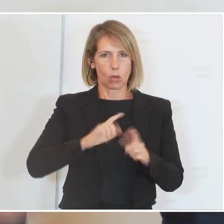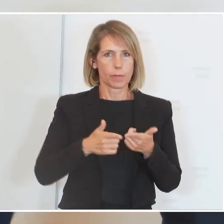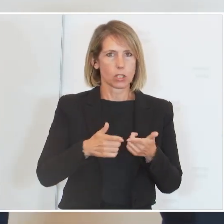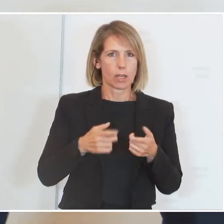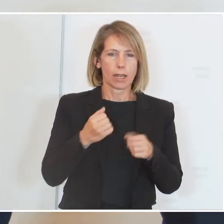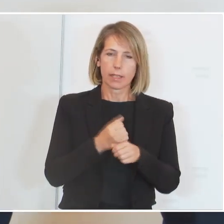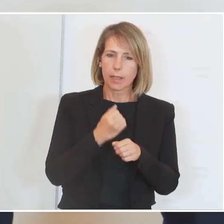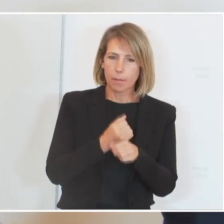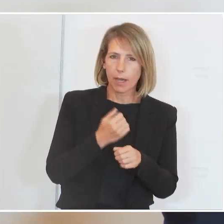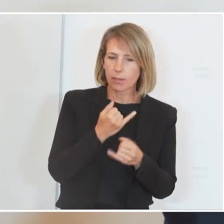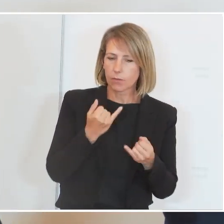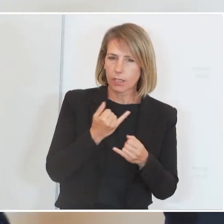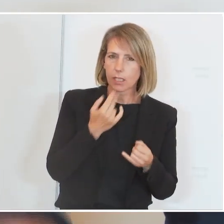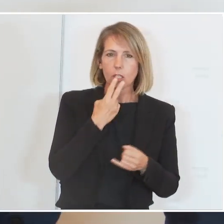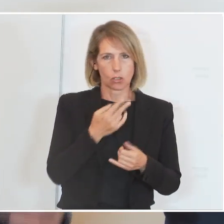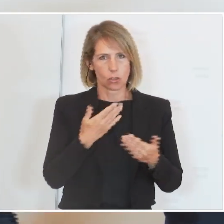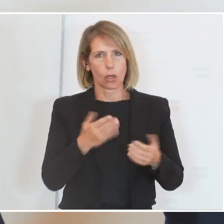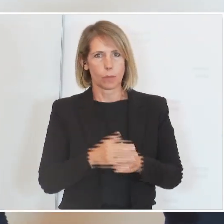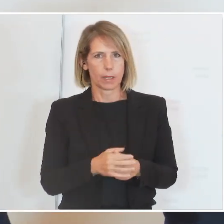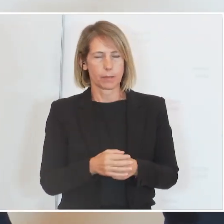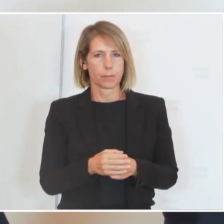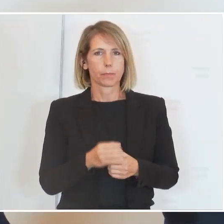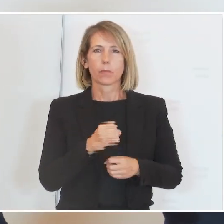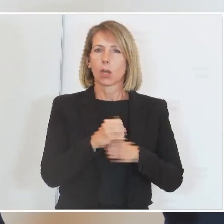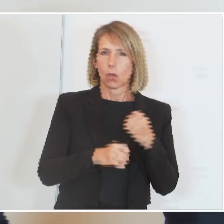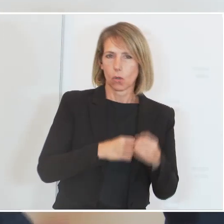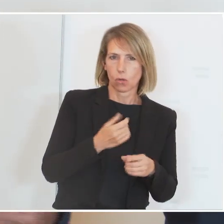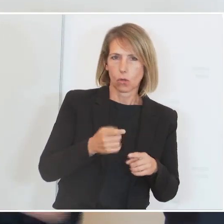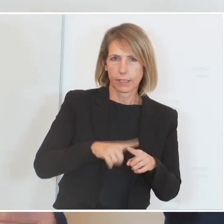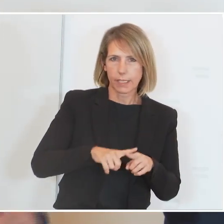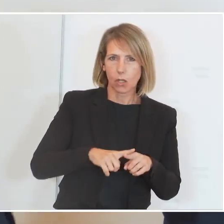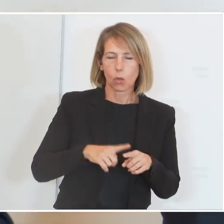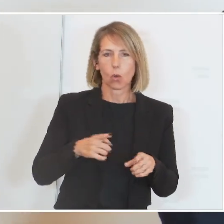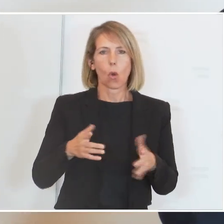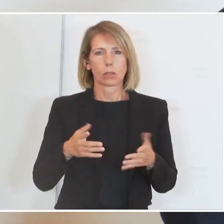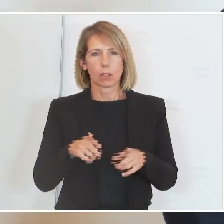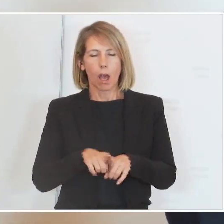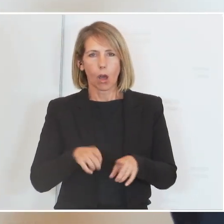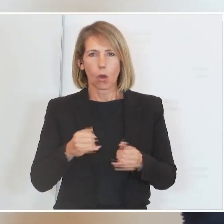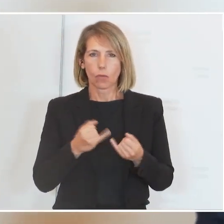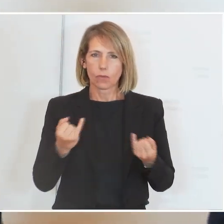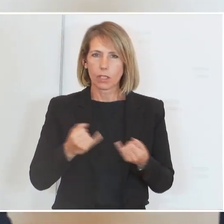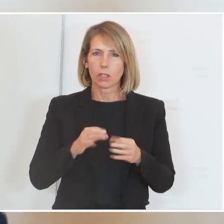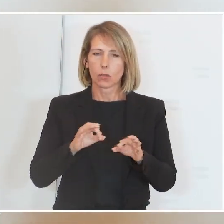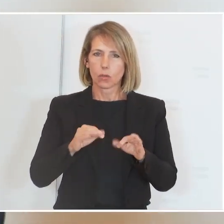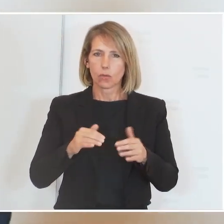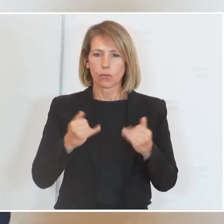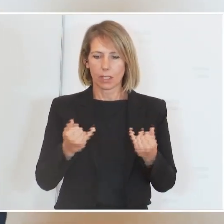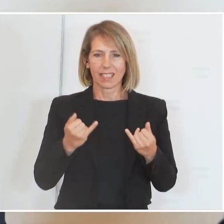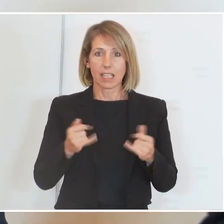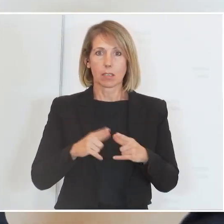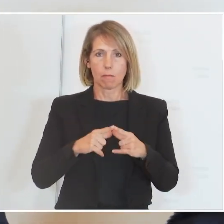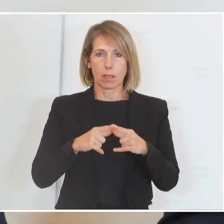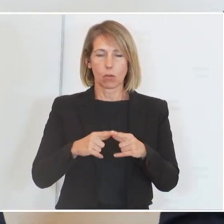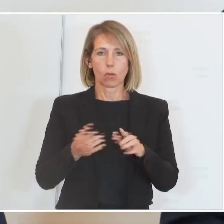Das gilt für die Ökologisierung, weil die auch sozial tragfähig gemacht wurde, genauso wie für diese Methode